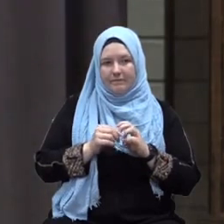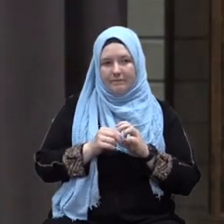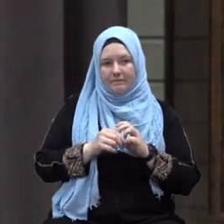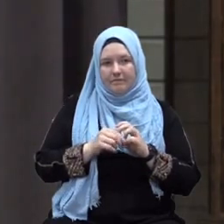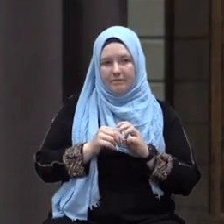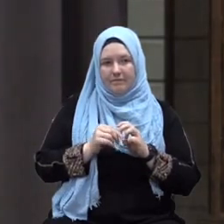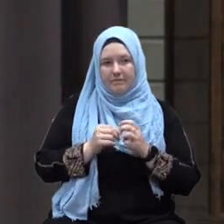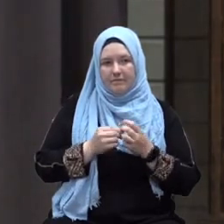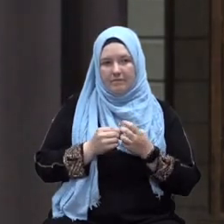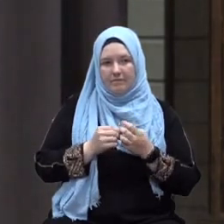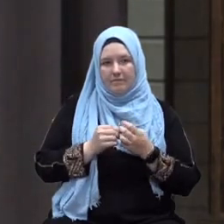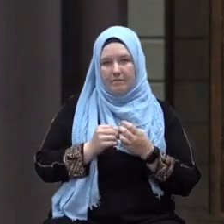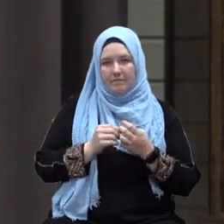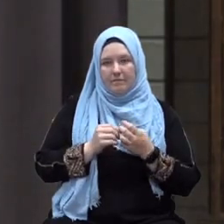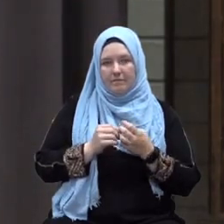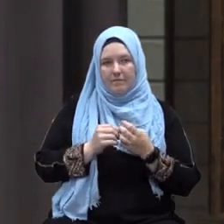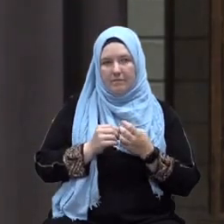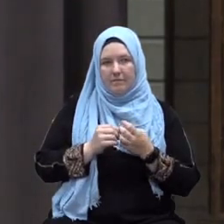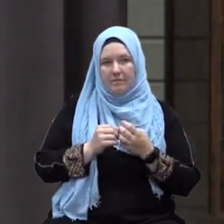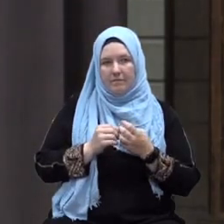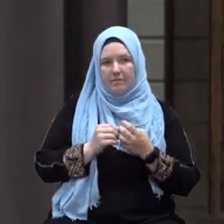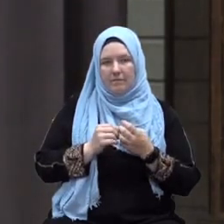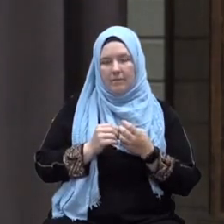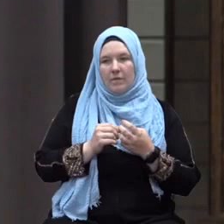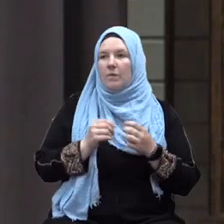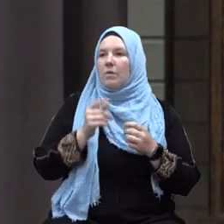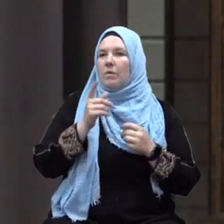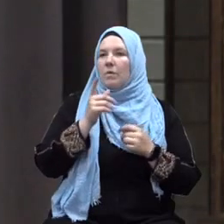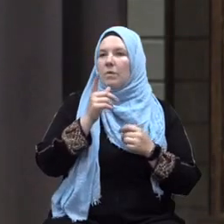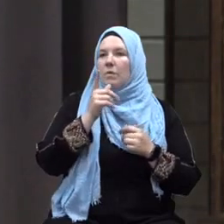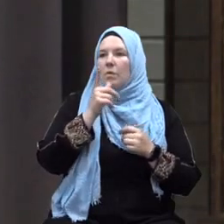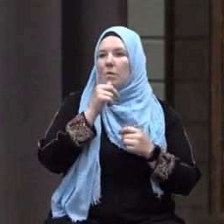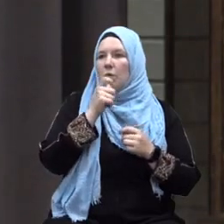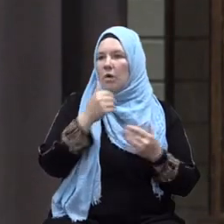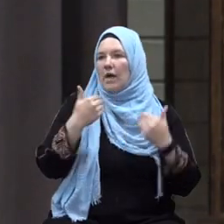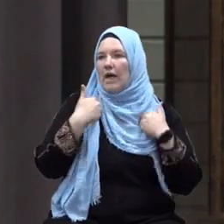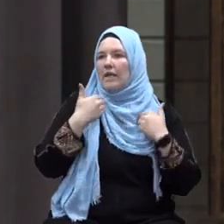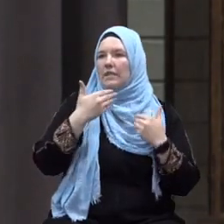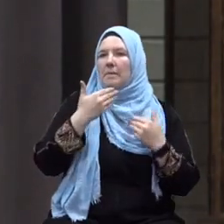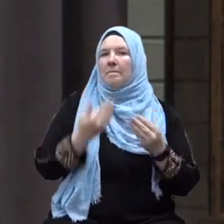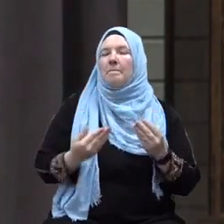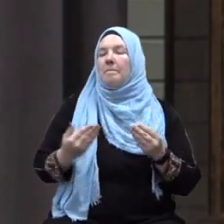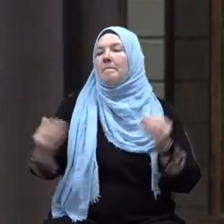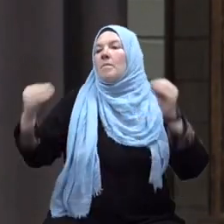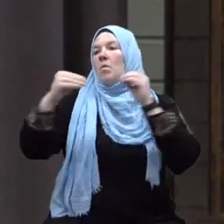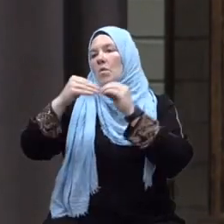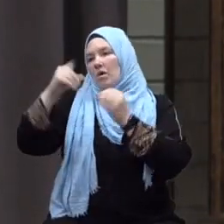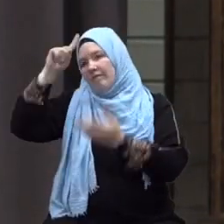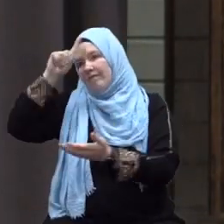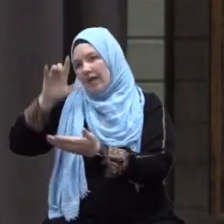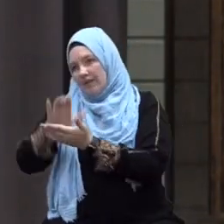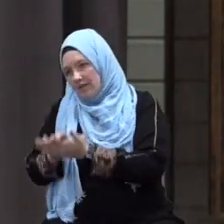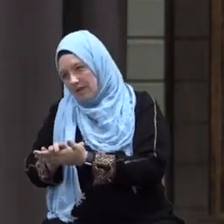خَلِيلًا عليه السلام. So who is better in faith than the one who submits